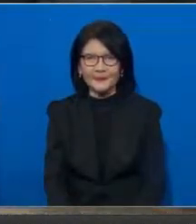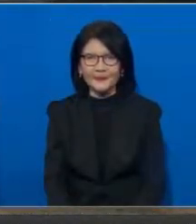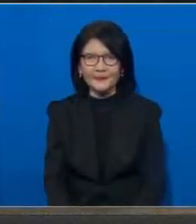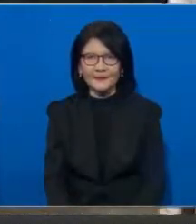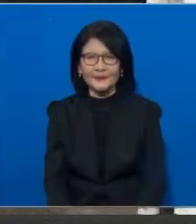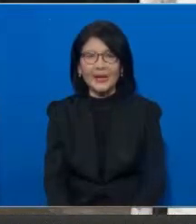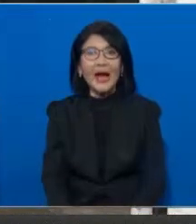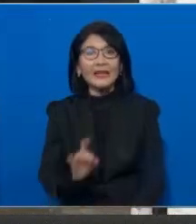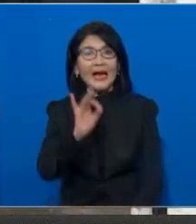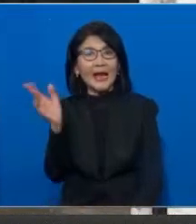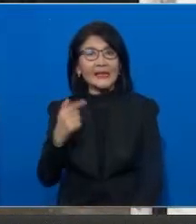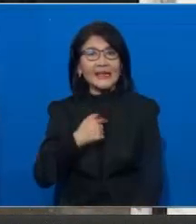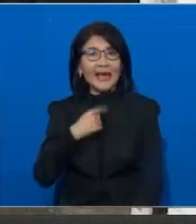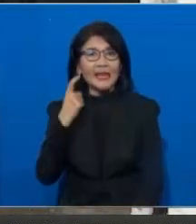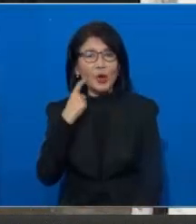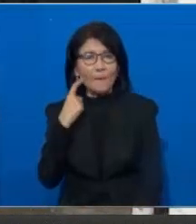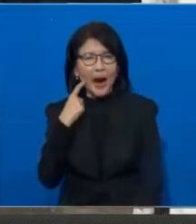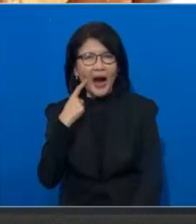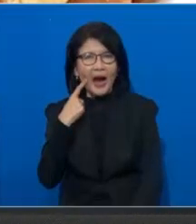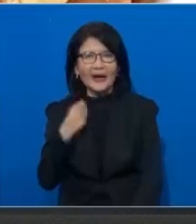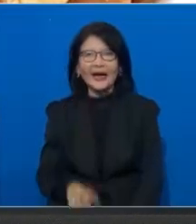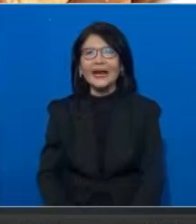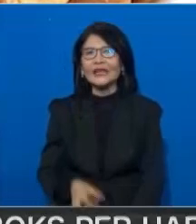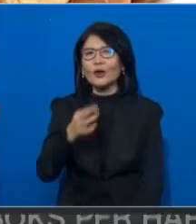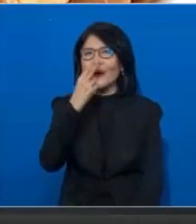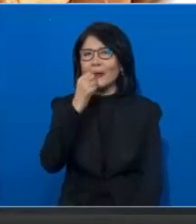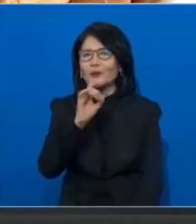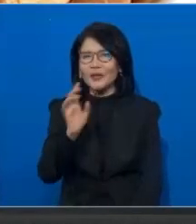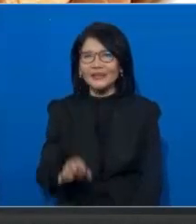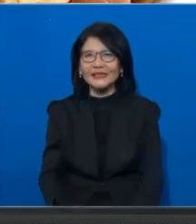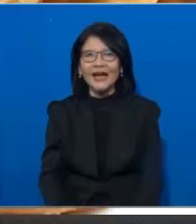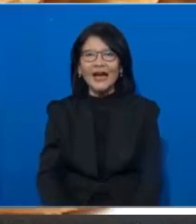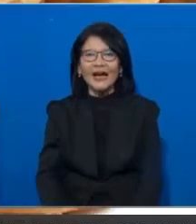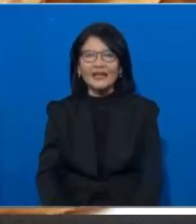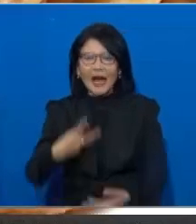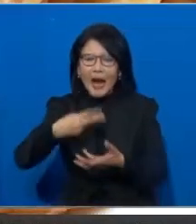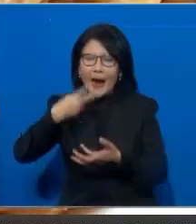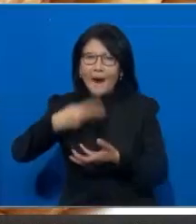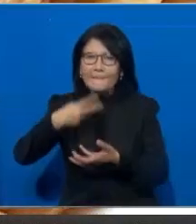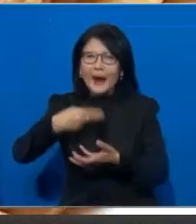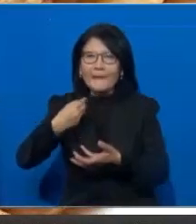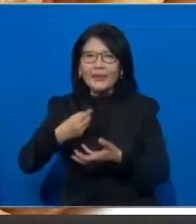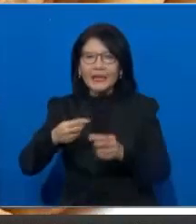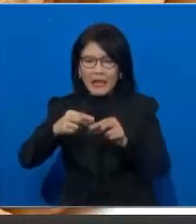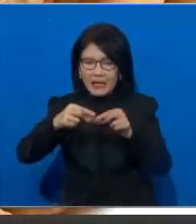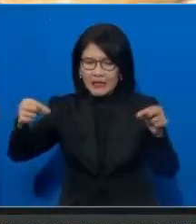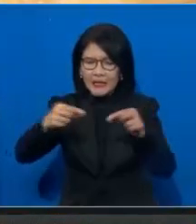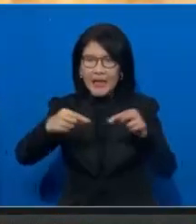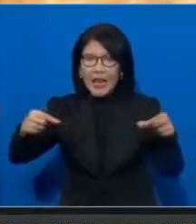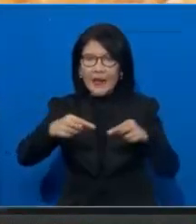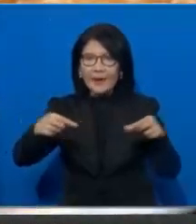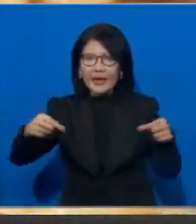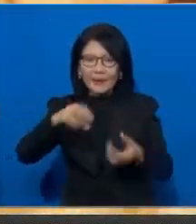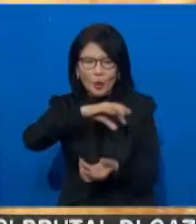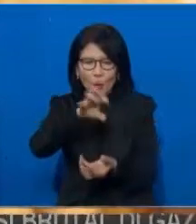Kedai mie lain yang saya coba berada di kawasan Sarimadu, Bandung. Ada varian bakmi unik dengan bentuk mie yang lebih lebar dan disajikan bersama